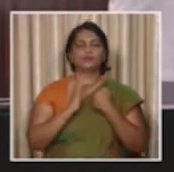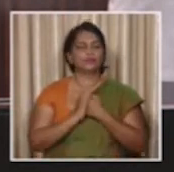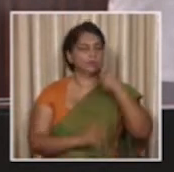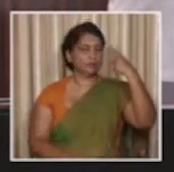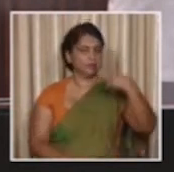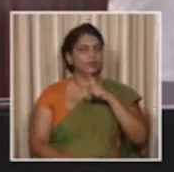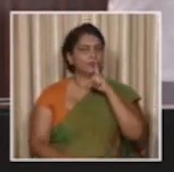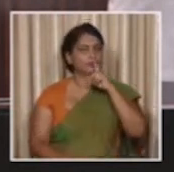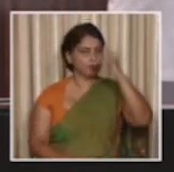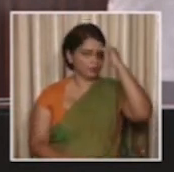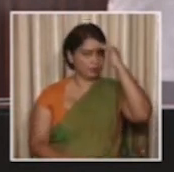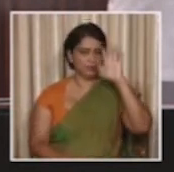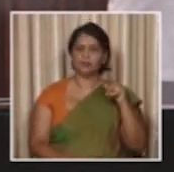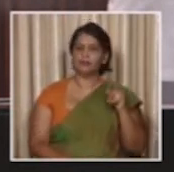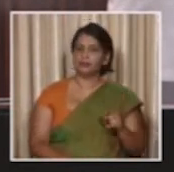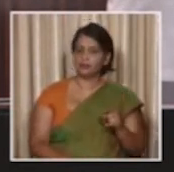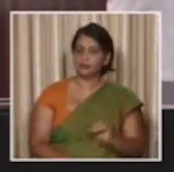ගරු නියෝජ්‍ය කතානායකතුමනි